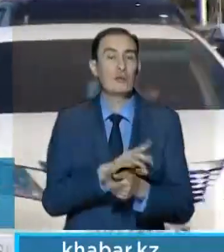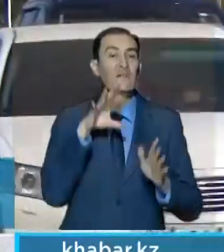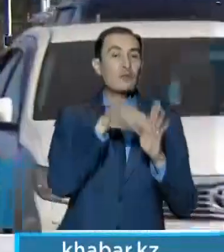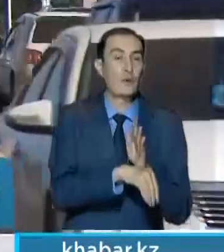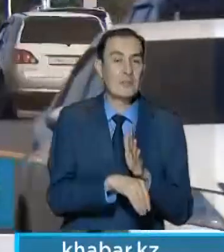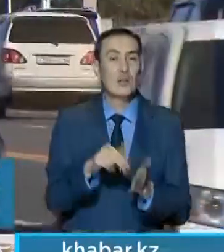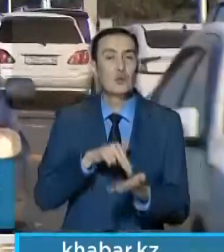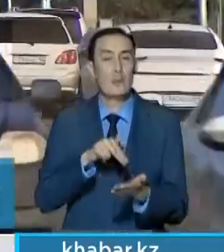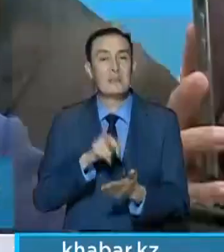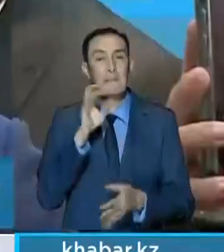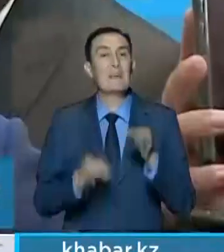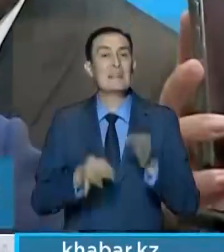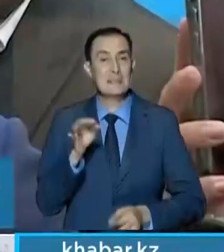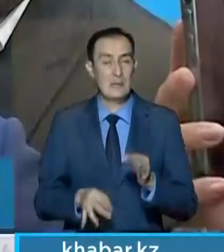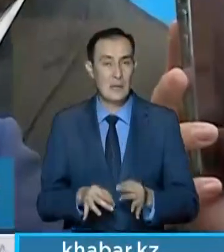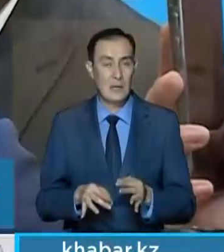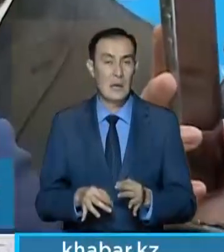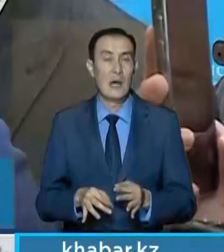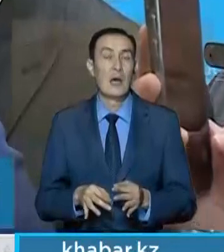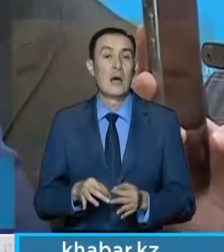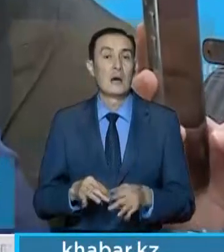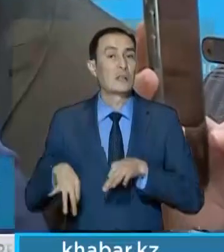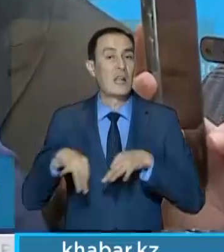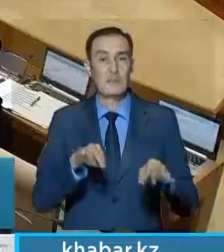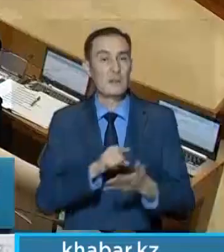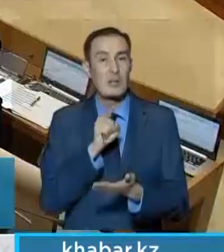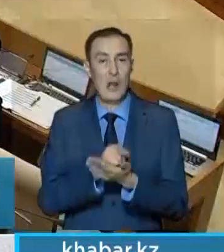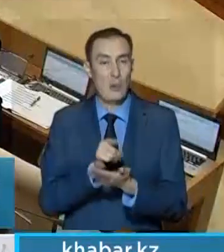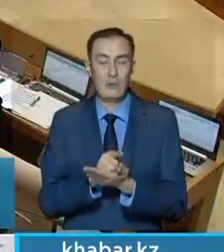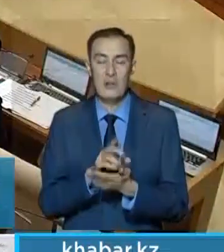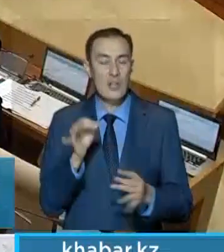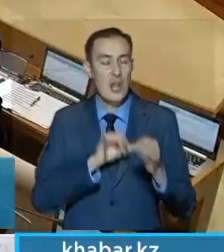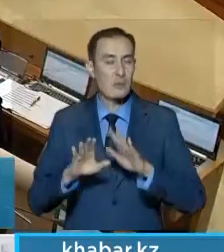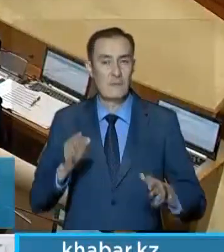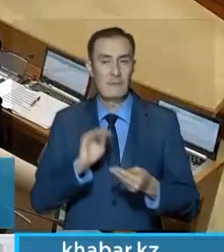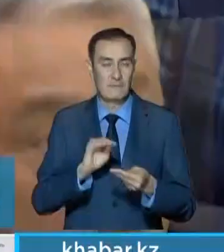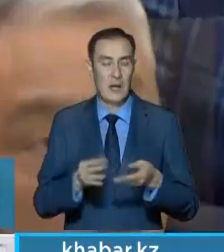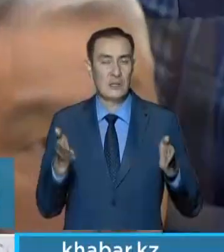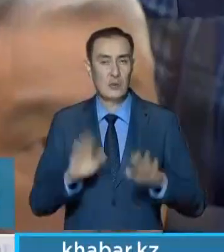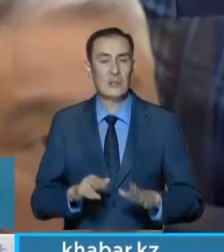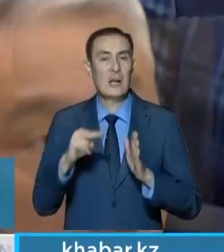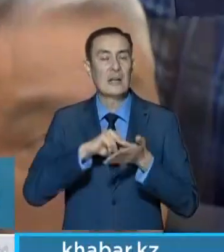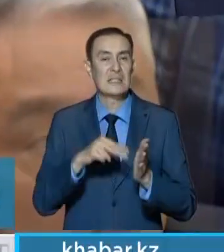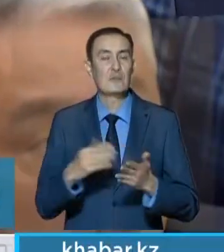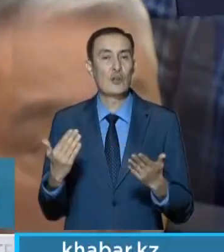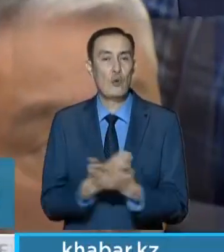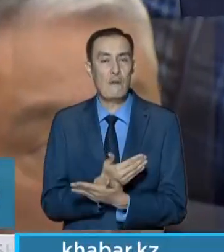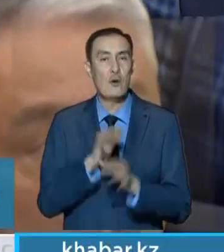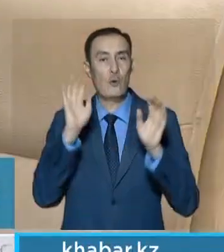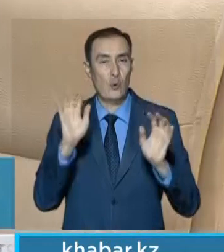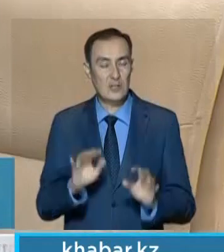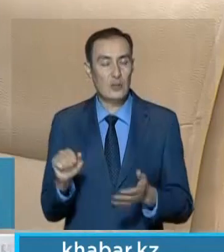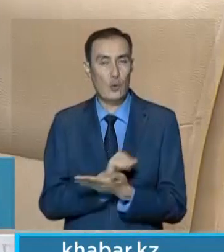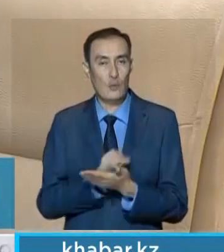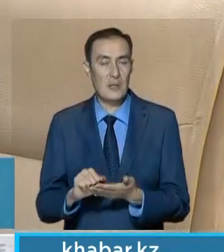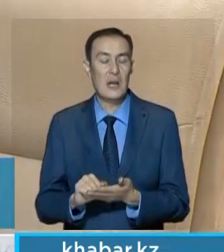стоимость акциза на бензин. Все, уже транспортный налог не обсуждается. Он остается. Обсудили в Мажилисе и концепцию нового налогового кодекса.